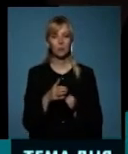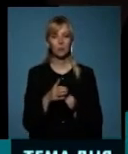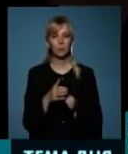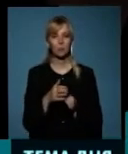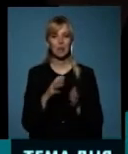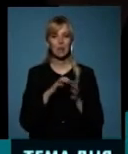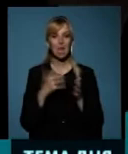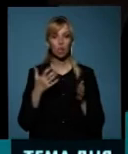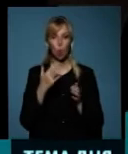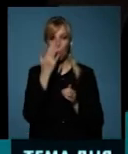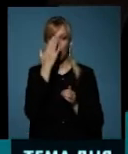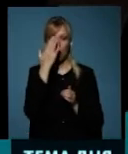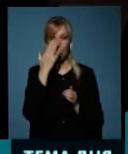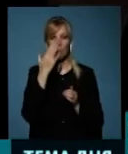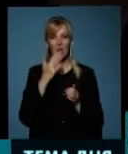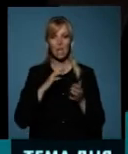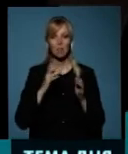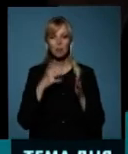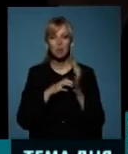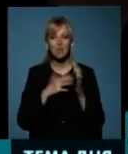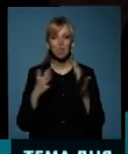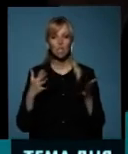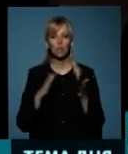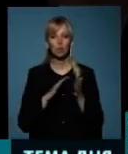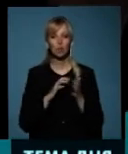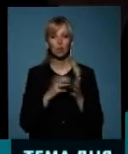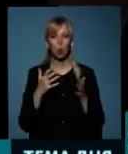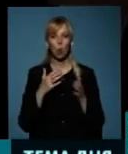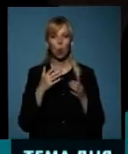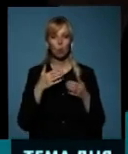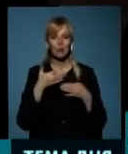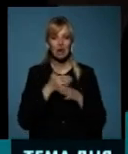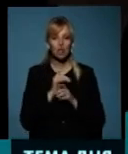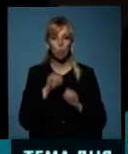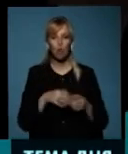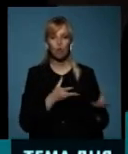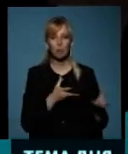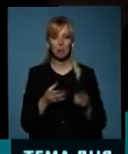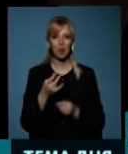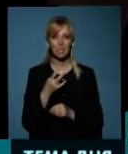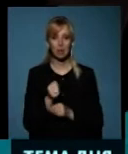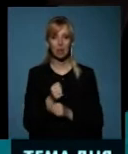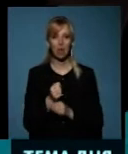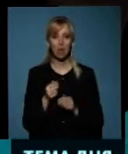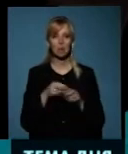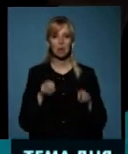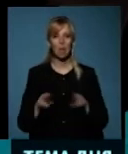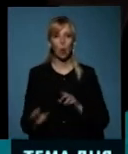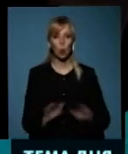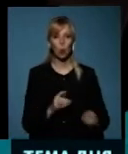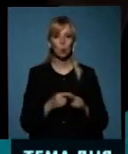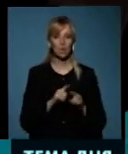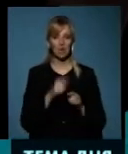стекло розбите лобове, які, ну, тріщини, які можуть впливати на безпеку руху. Це